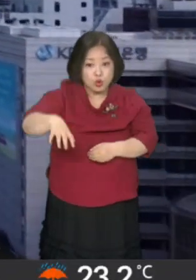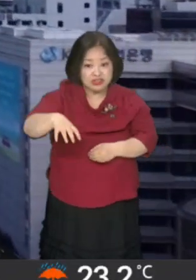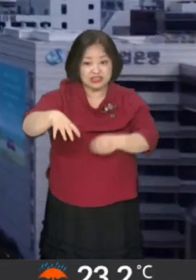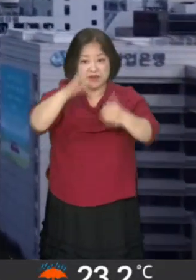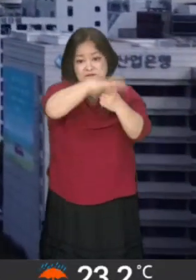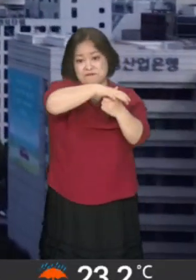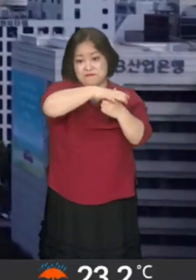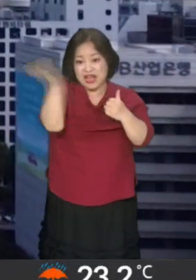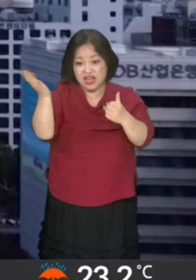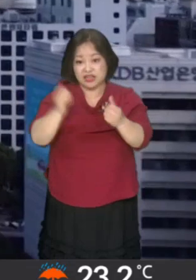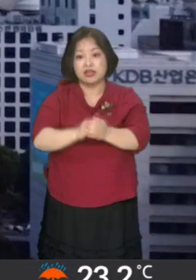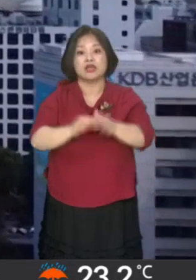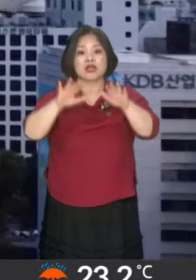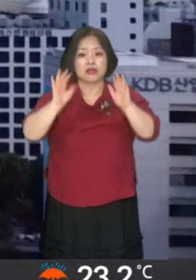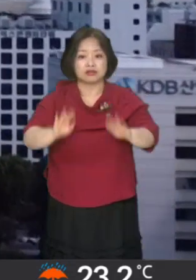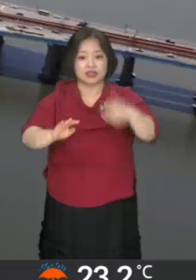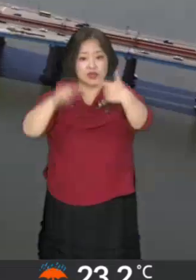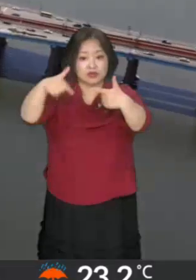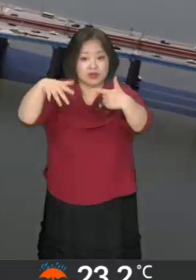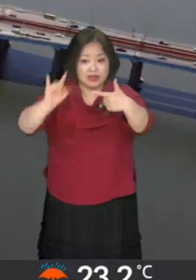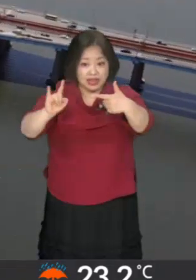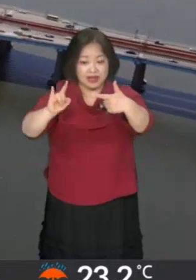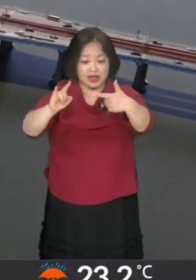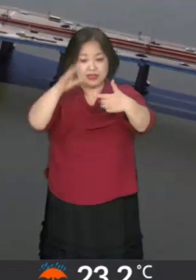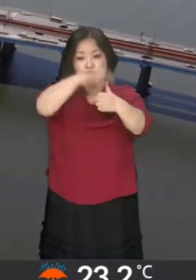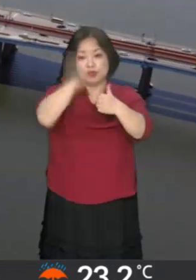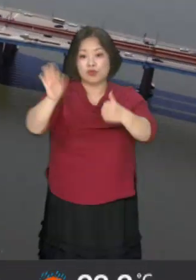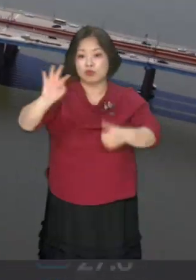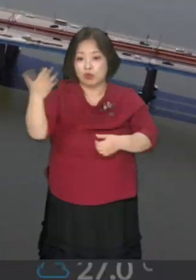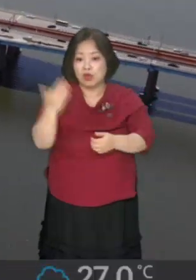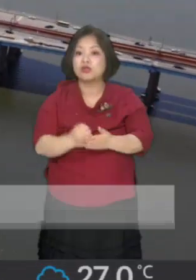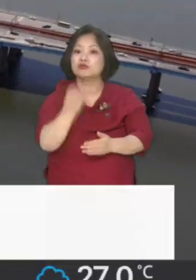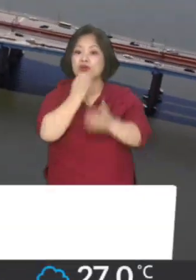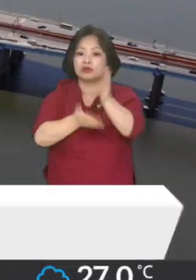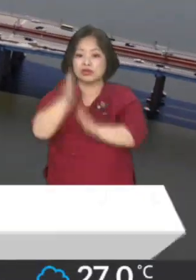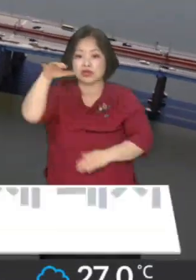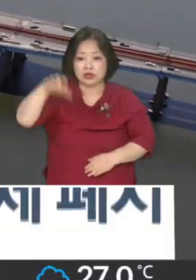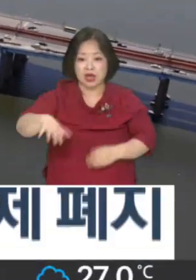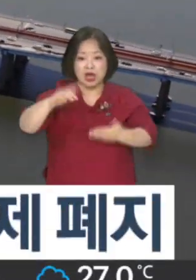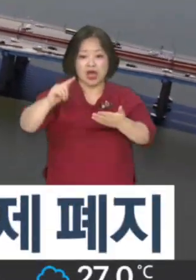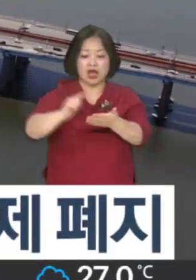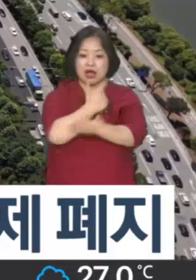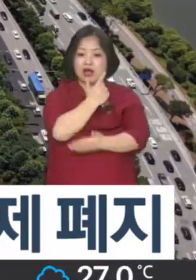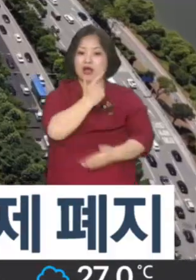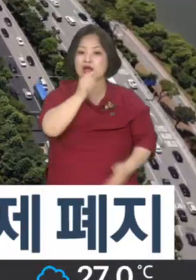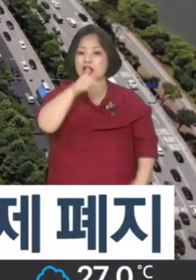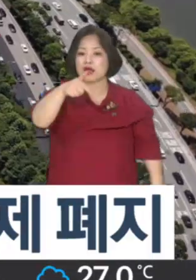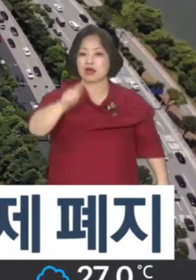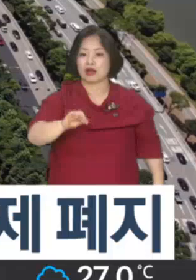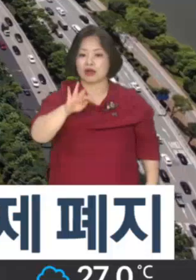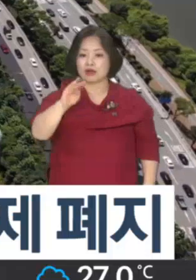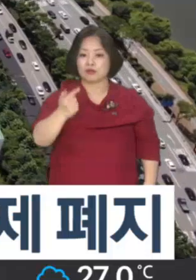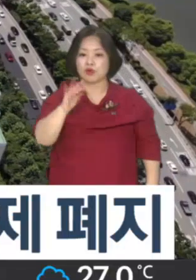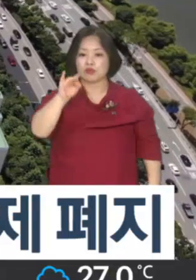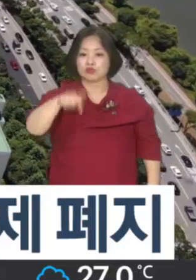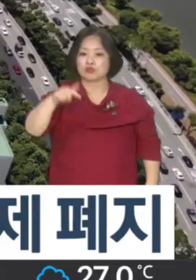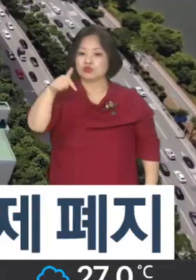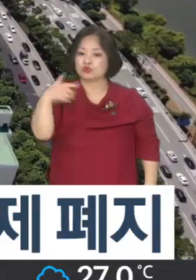해제돼 6곳으로 줄어들게 됩니다. 서울시는 이번에 강변북로와 올림픽대로변 주변 높이를